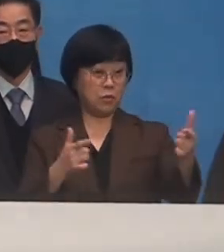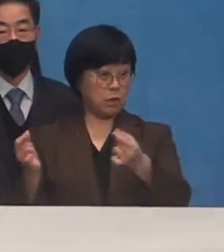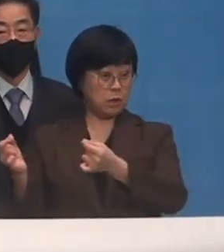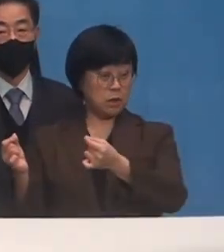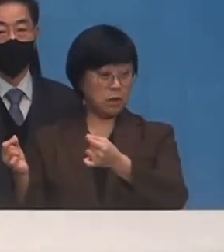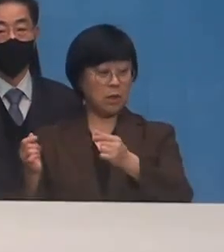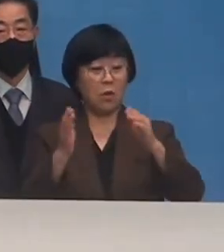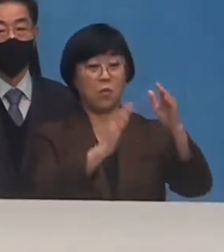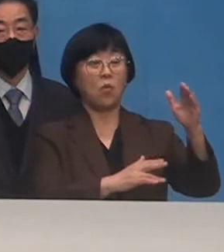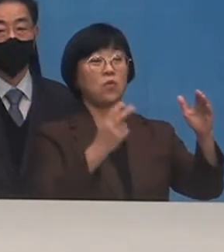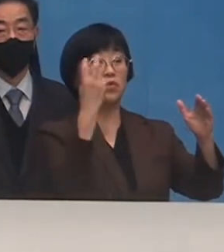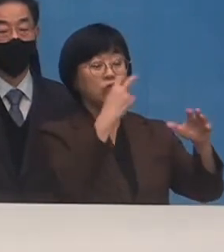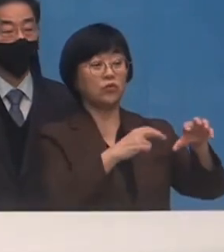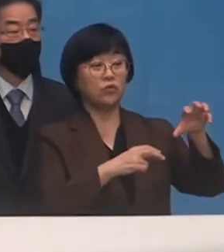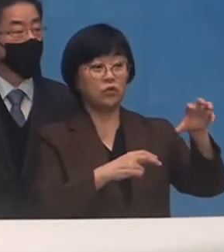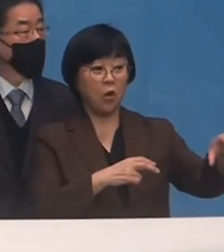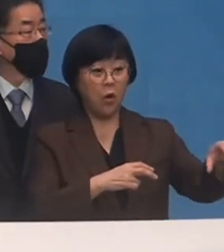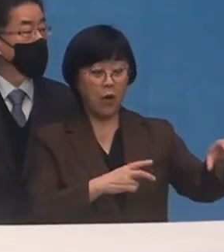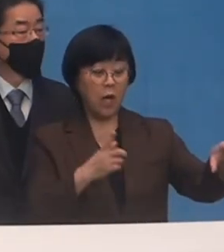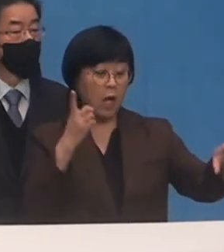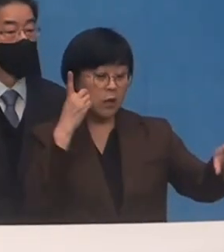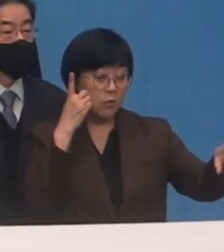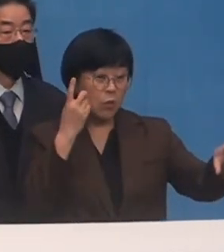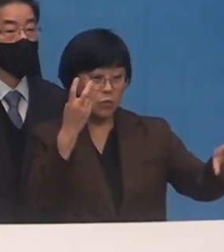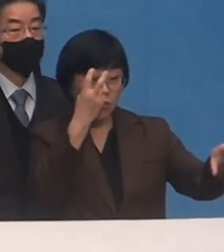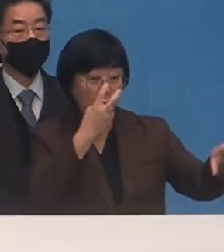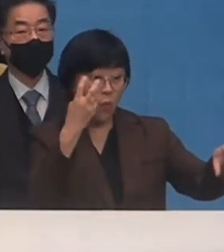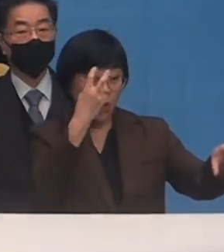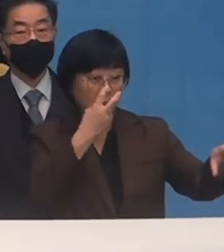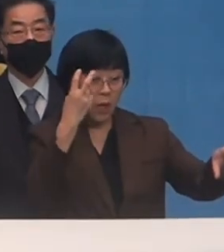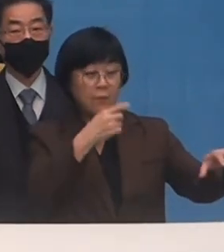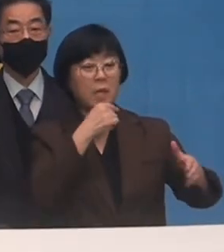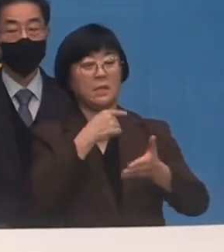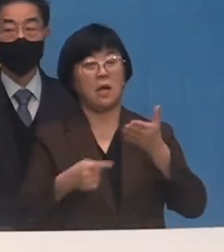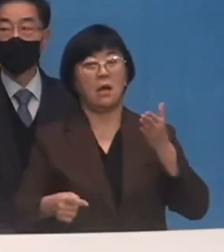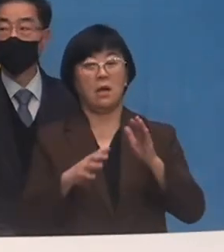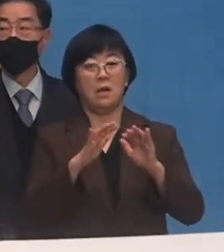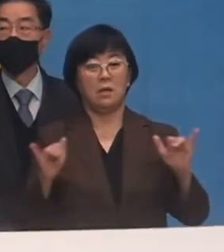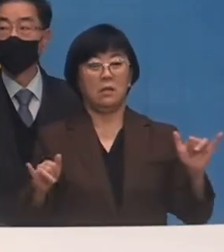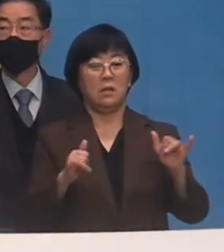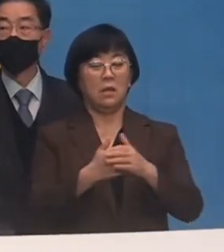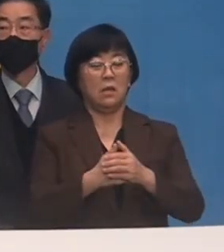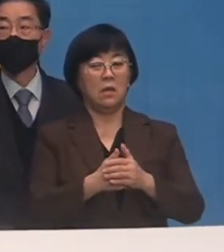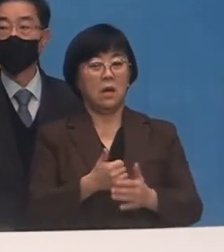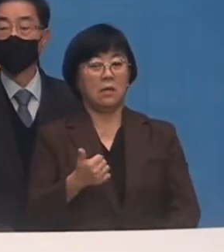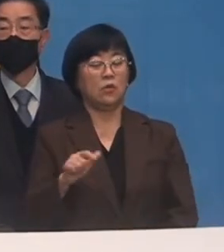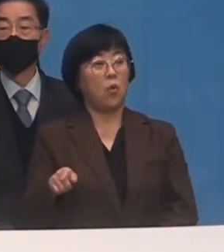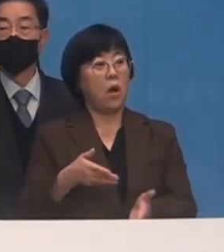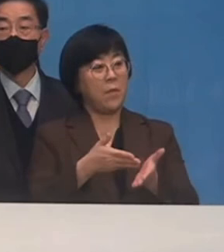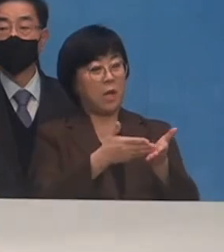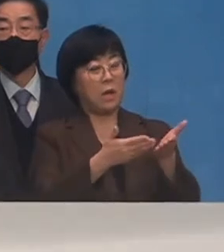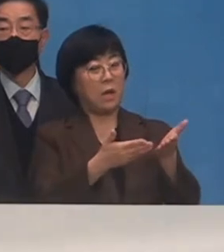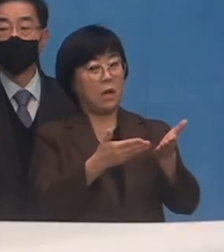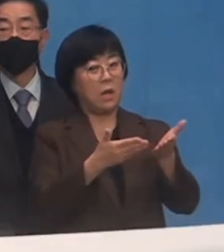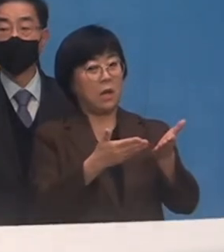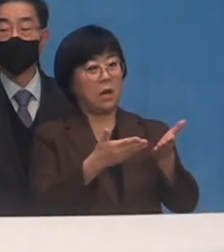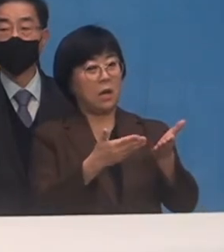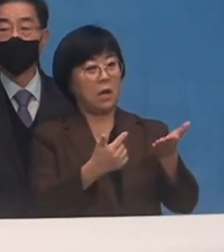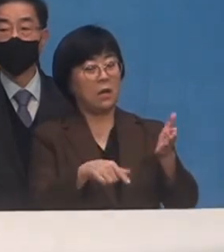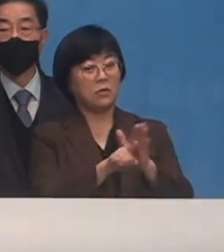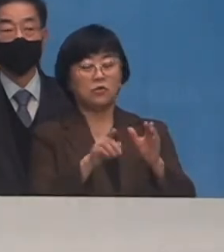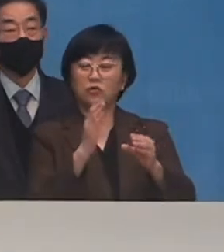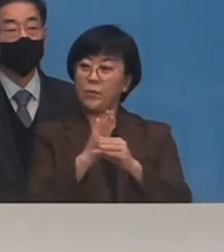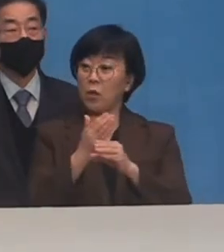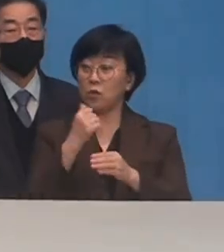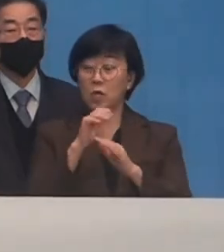다 공수처 무차별 사찰의 피해자십니다. 그리고 현재 한변을 중심으로 해서